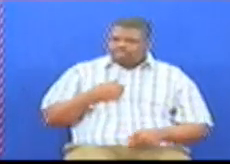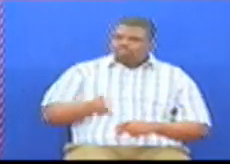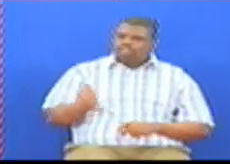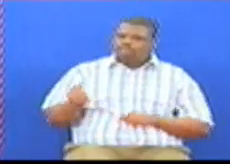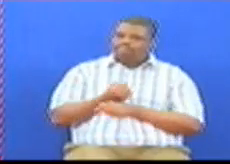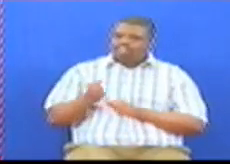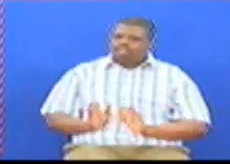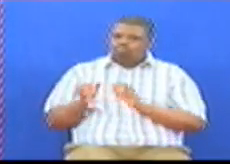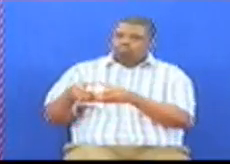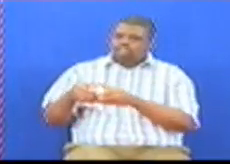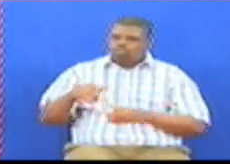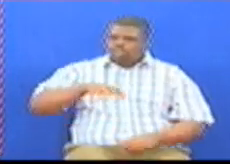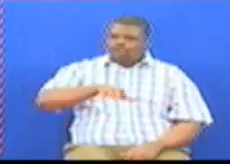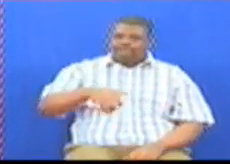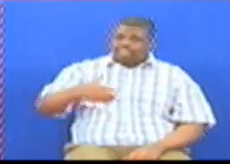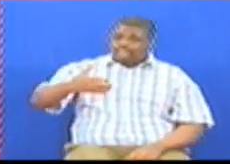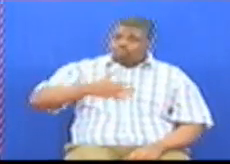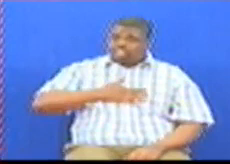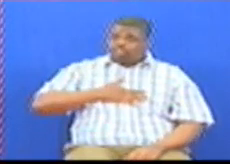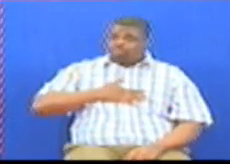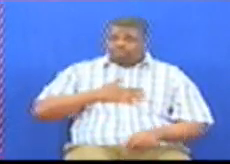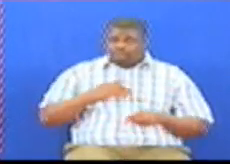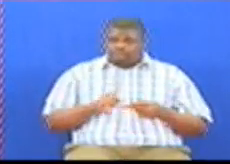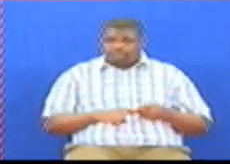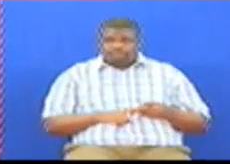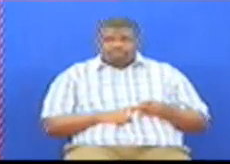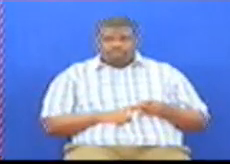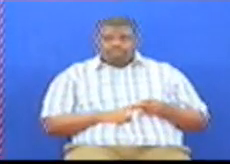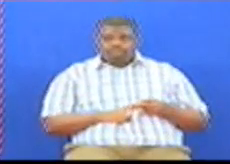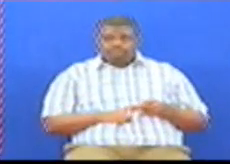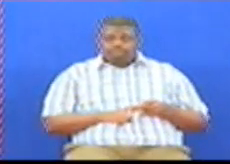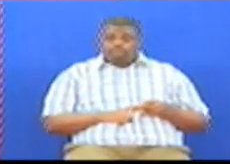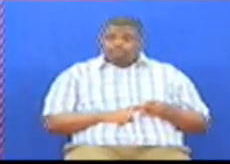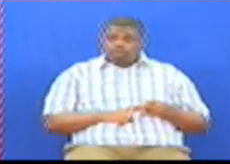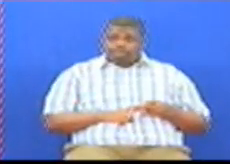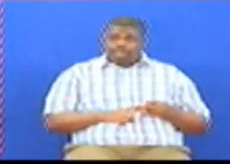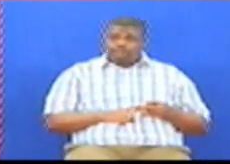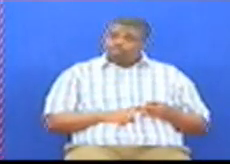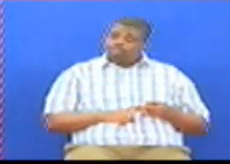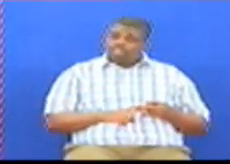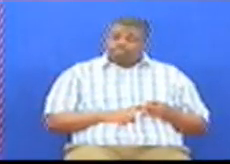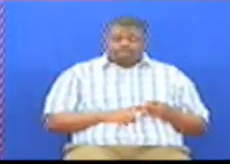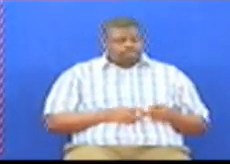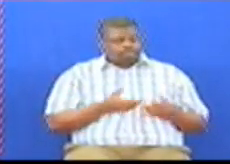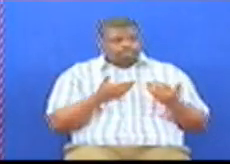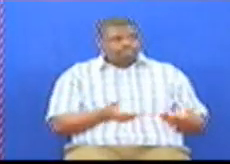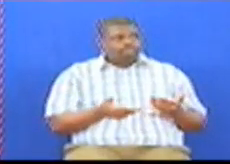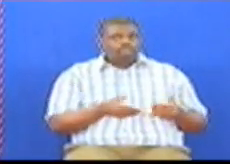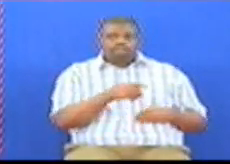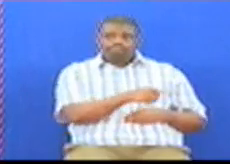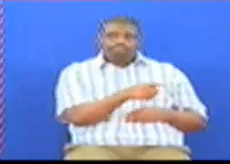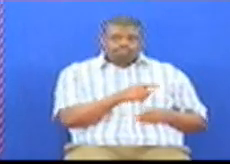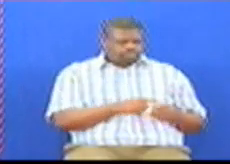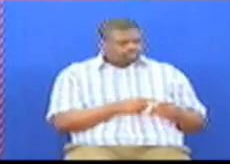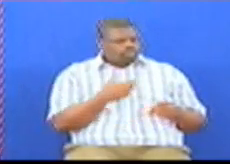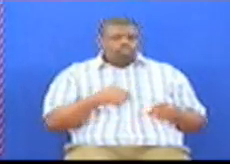mkutano kwenye jimbo langu. Na kuja kwa makamu wa rais, amefanya mkutano kwenye jimbo langu. na kuja